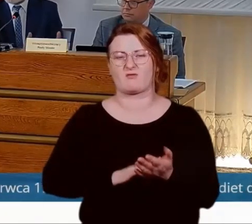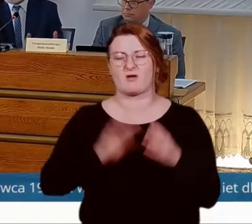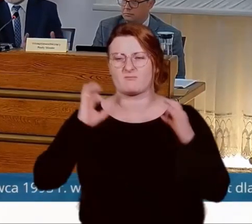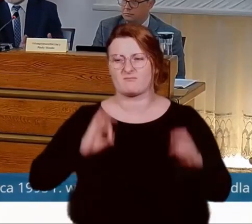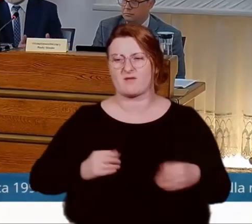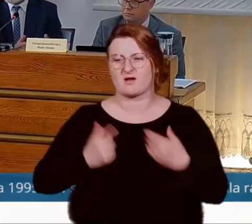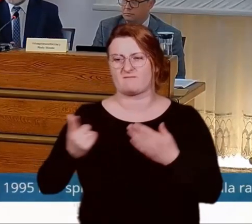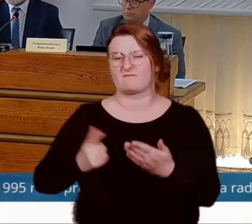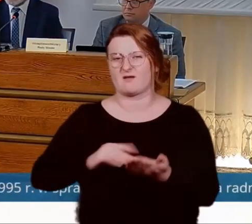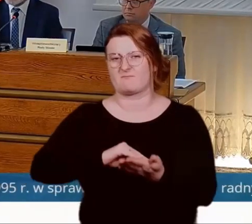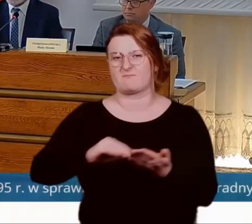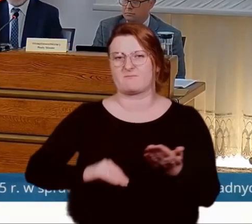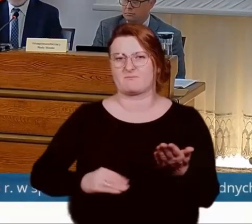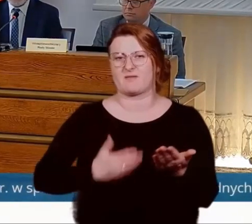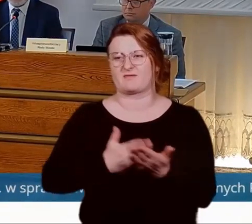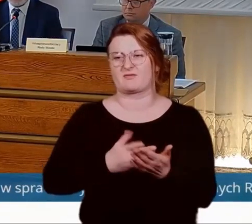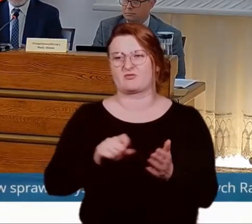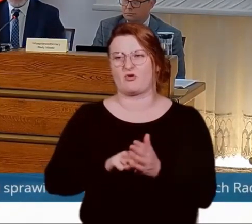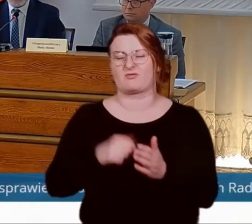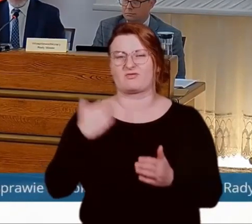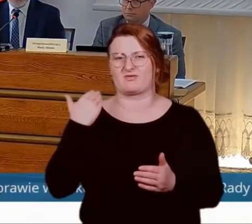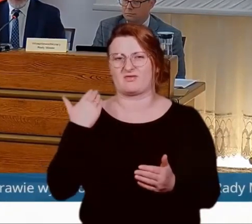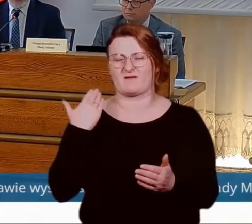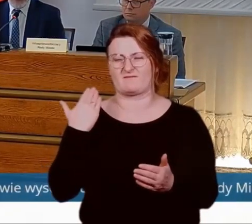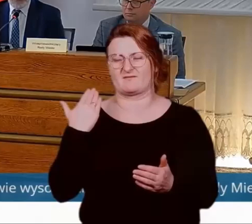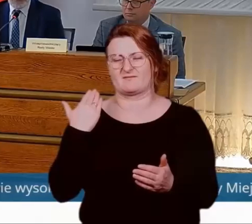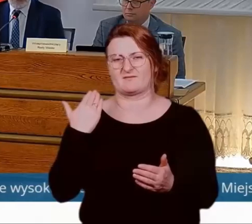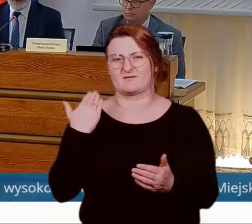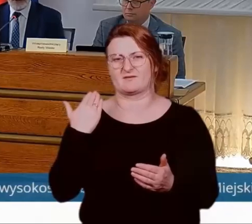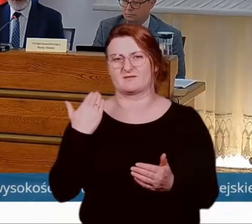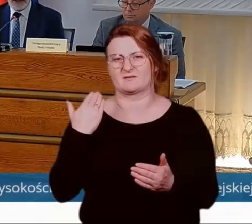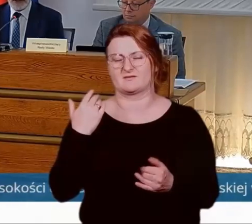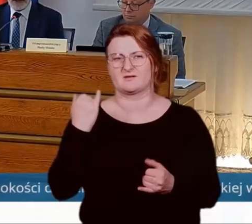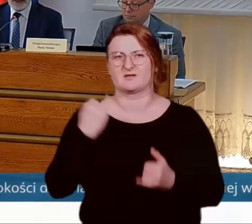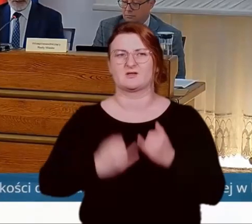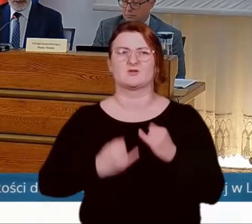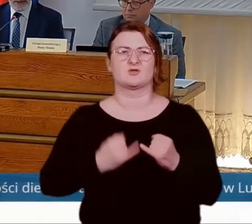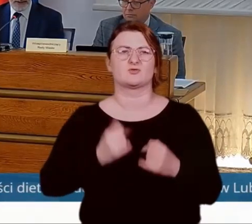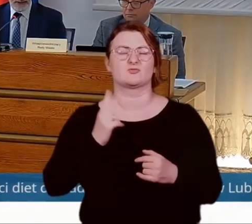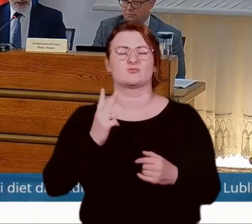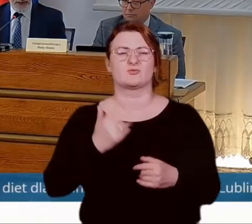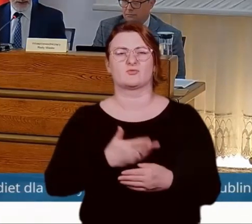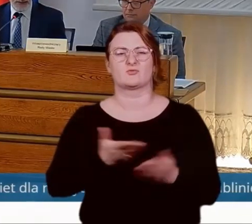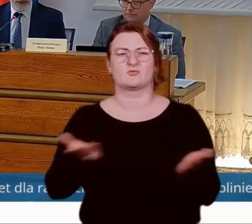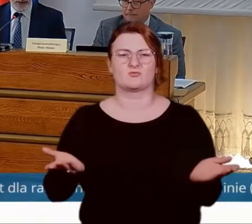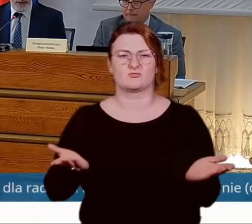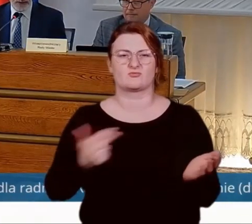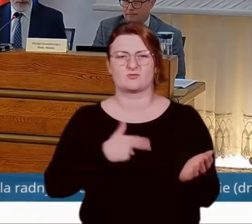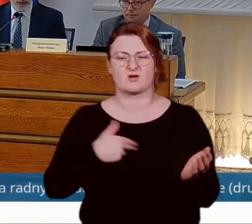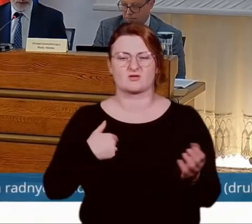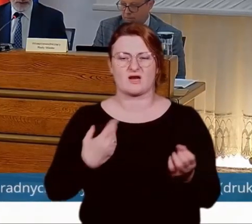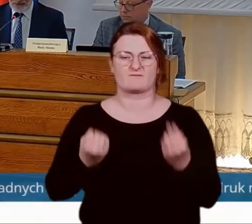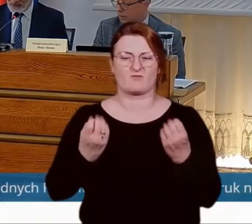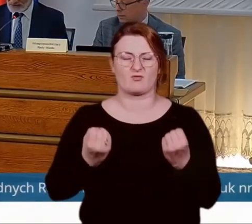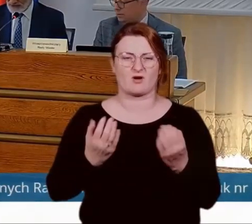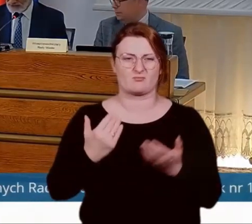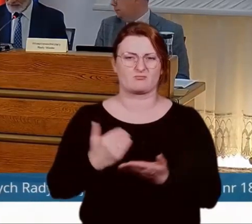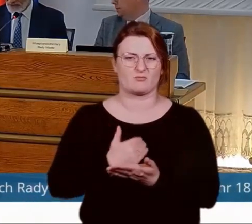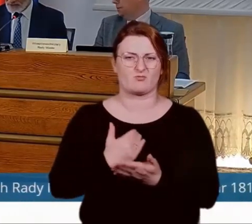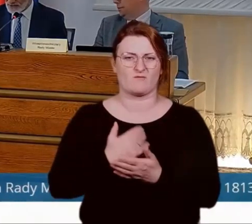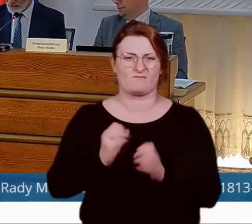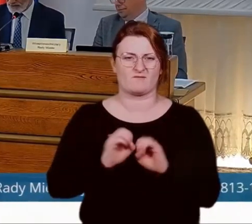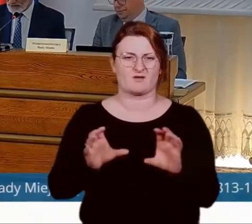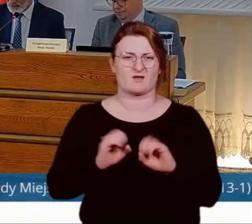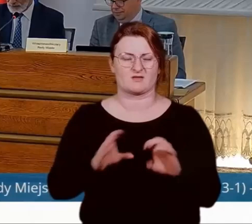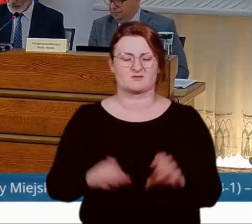było do niedawna, nie w tej chwili. Także jeśli ktoś z naszych prawników mógłby mi tę kwestię wyjaśnić,